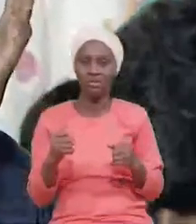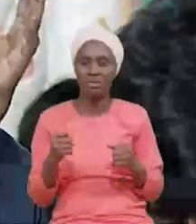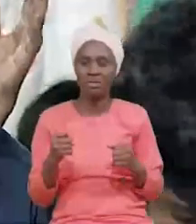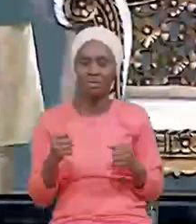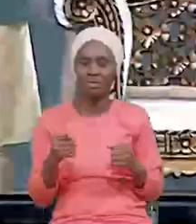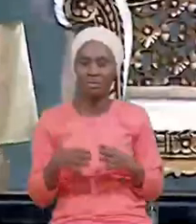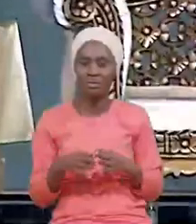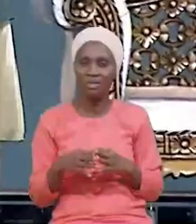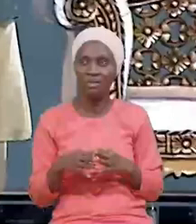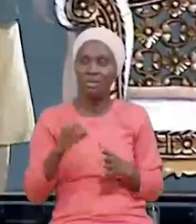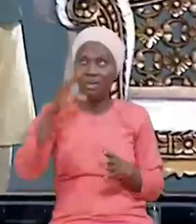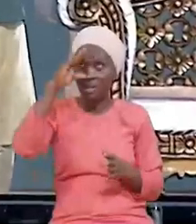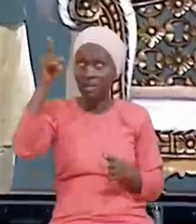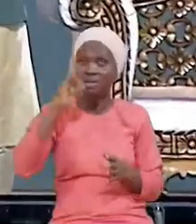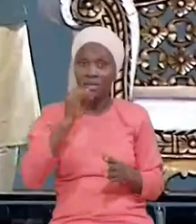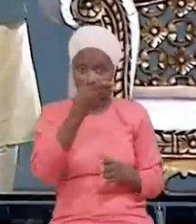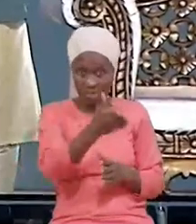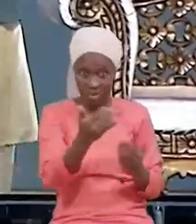Il est là maintenant.